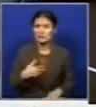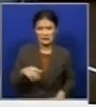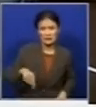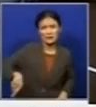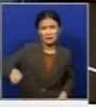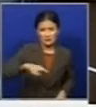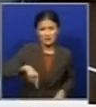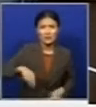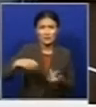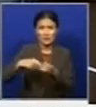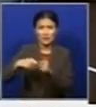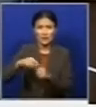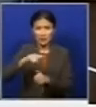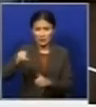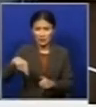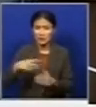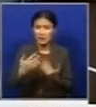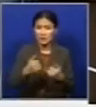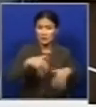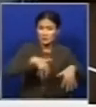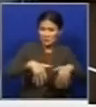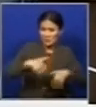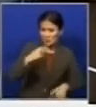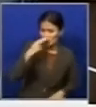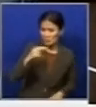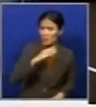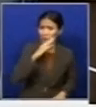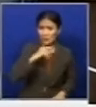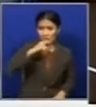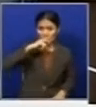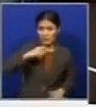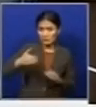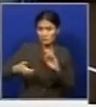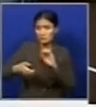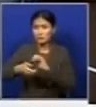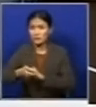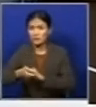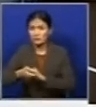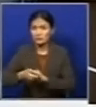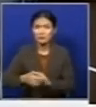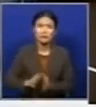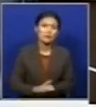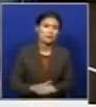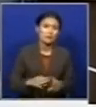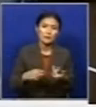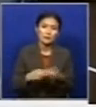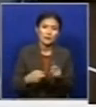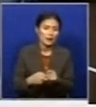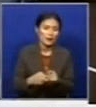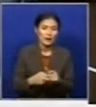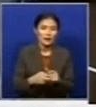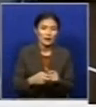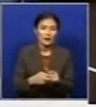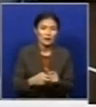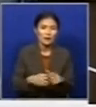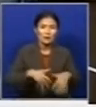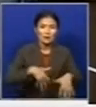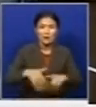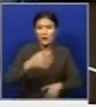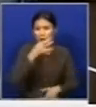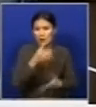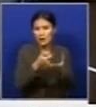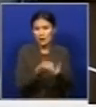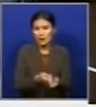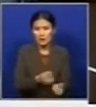ข้าร่วมจะกระทบถึงเรื่องยาและเกษตรกรการเกษตรนะครับท่านประธาน